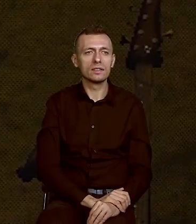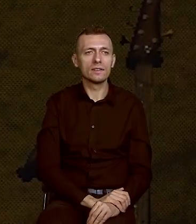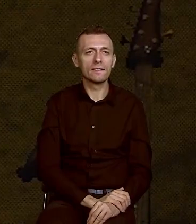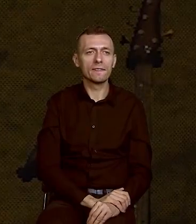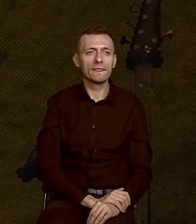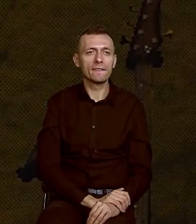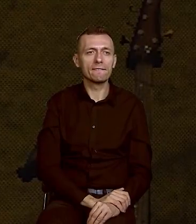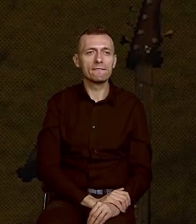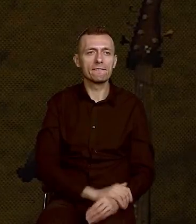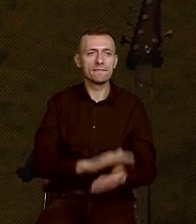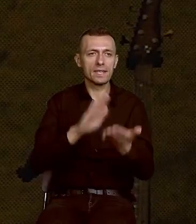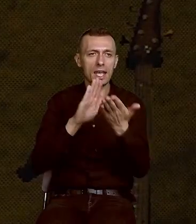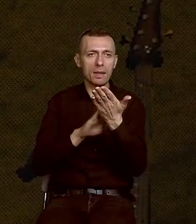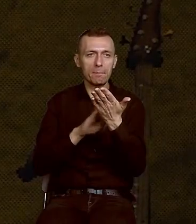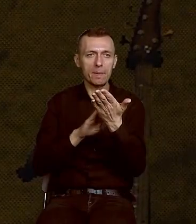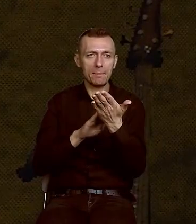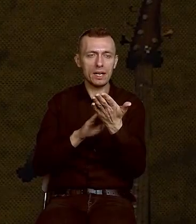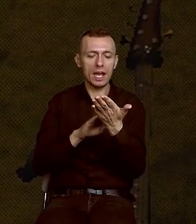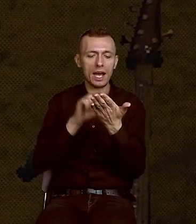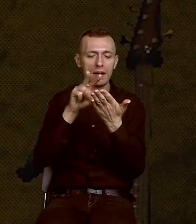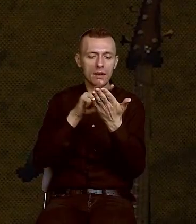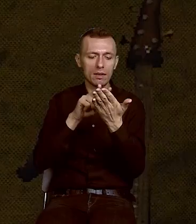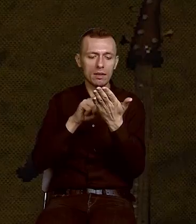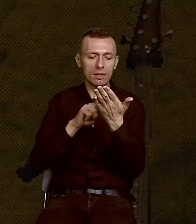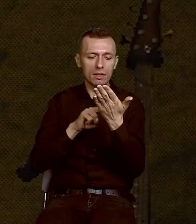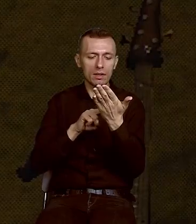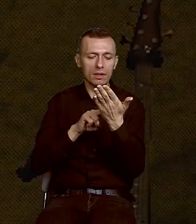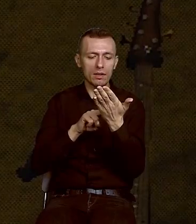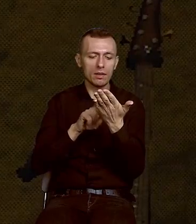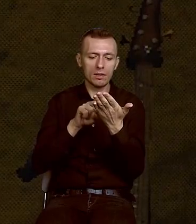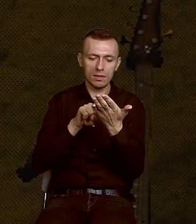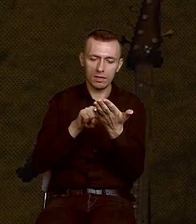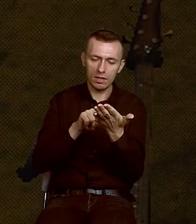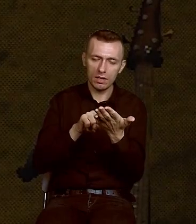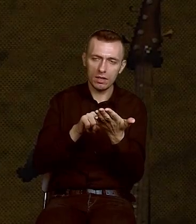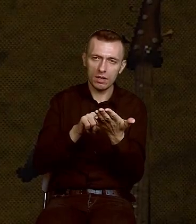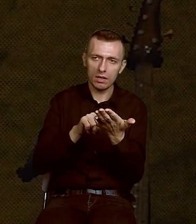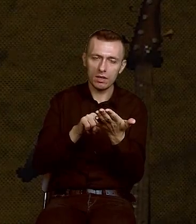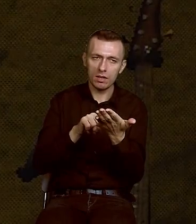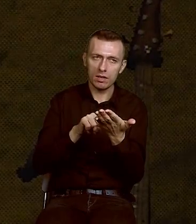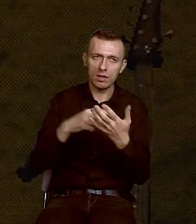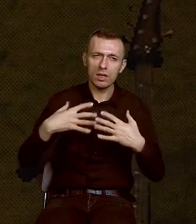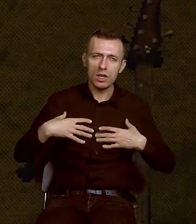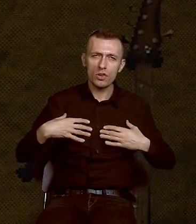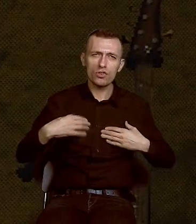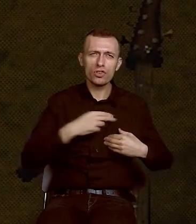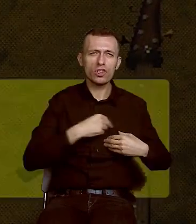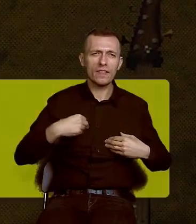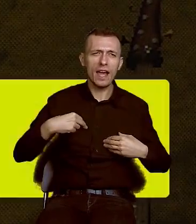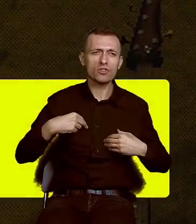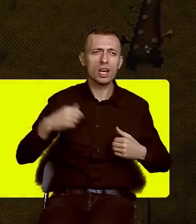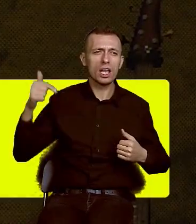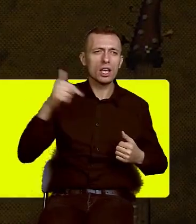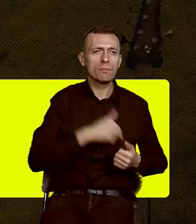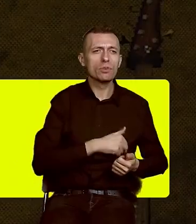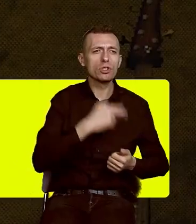Biblia naucza, że musimy w swoim własnym życiu radzić sobie z trzema rodzajami pokus.